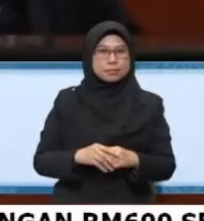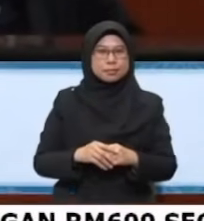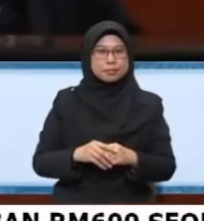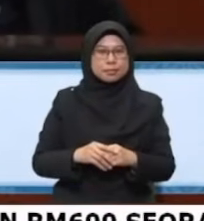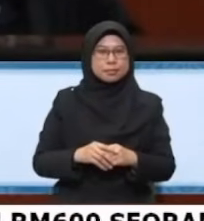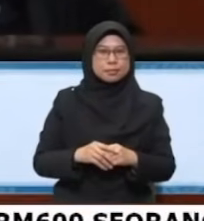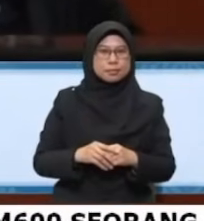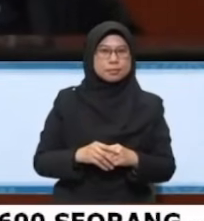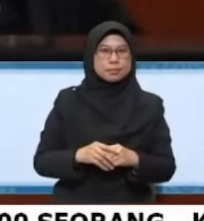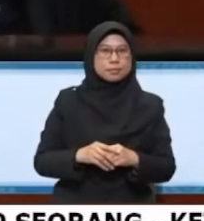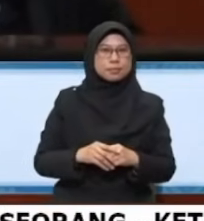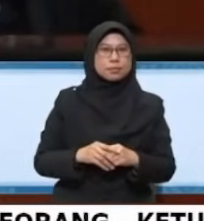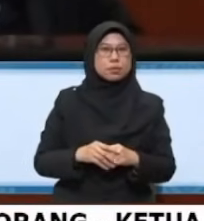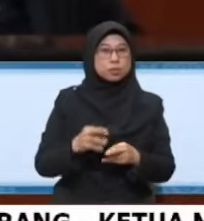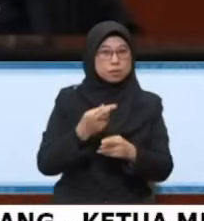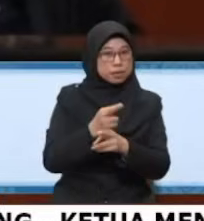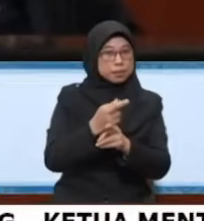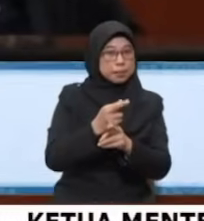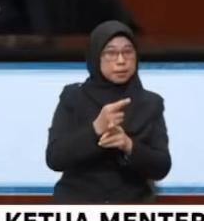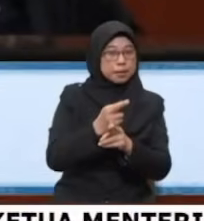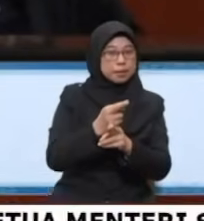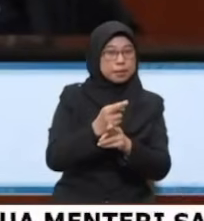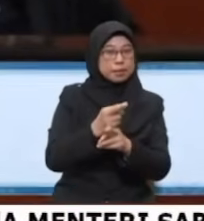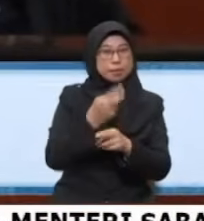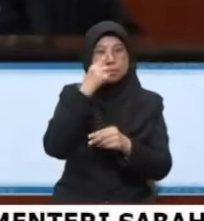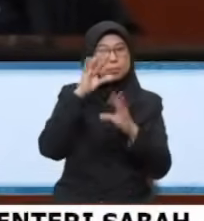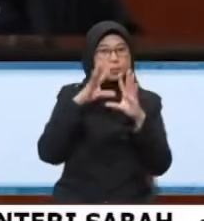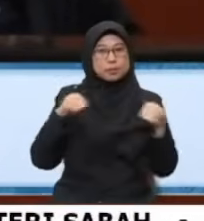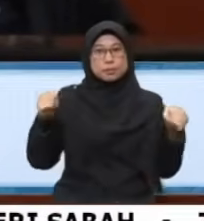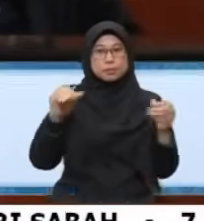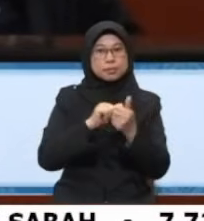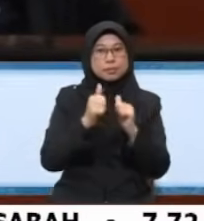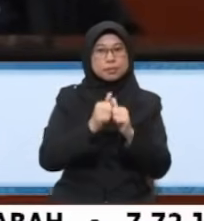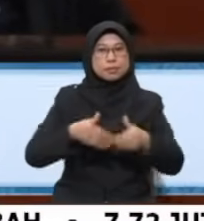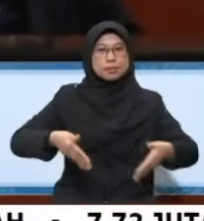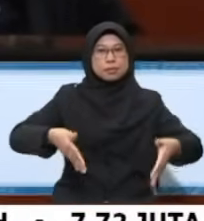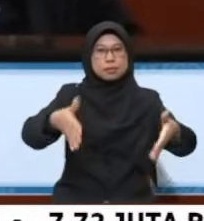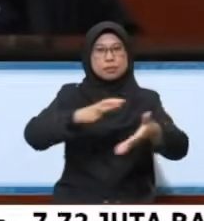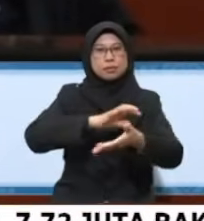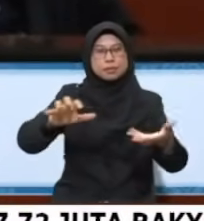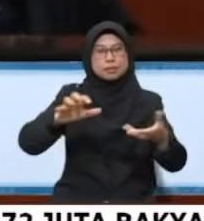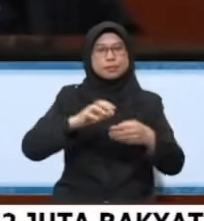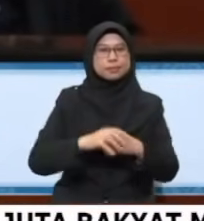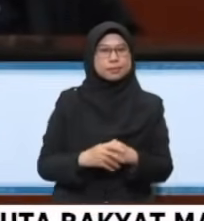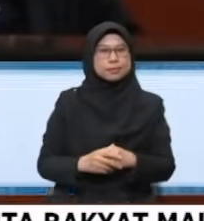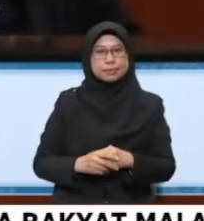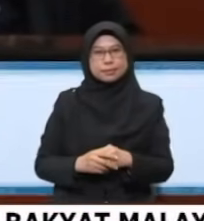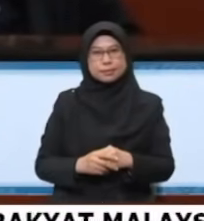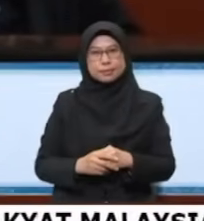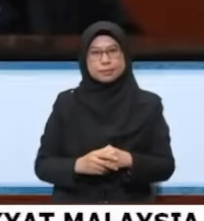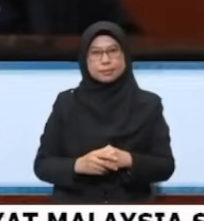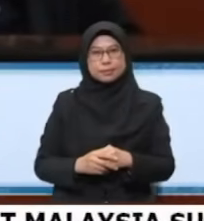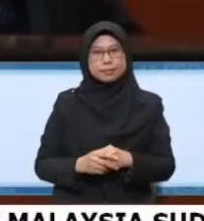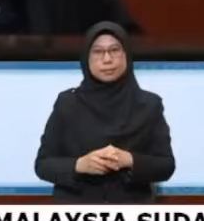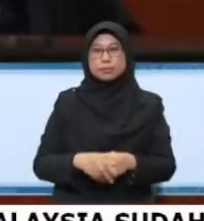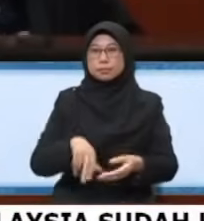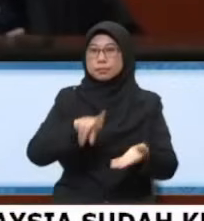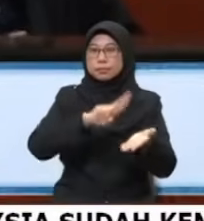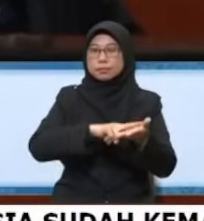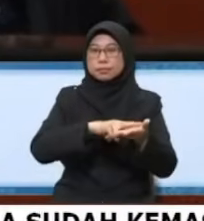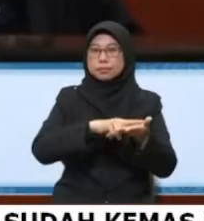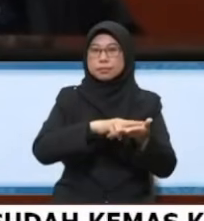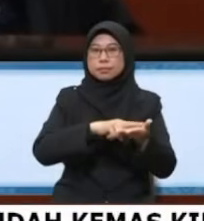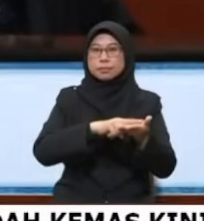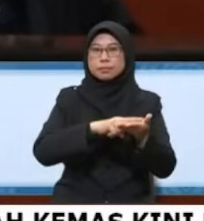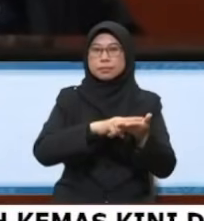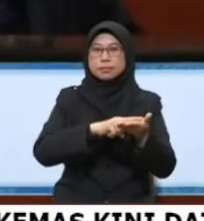untuk penyelesaian ataupun menyelesaikan masalah Jalan rosak secara keseluruhannya berdasarkan rekod Kementerian